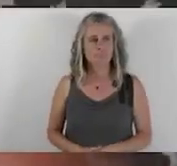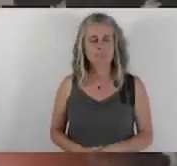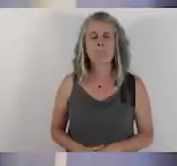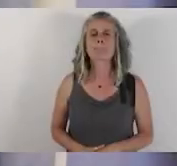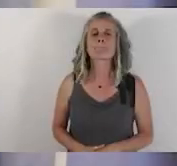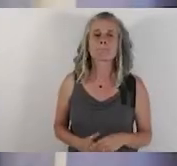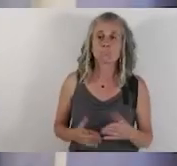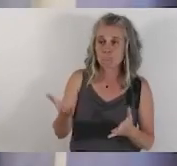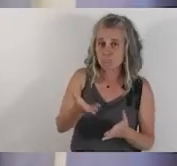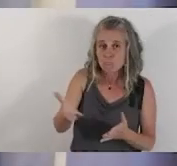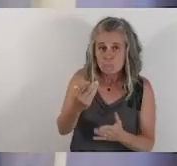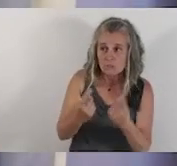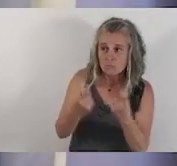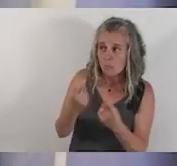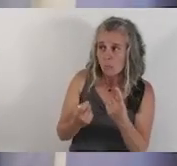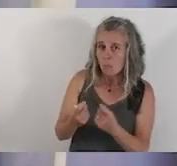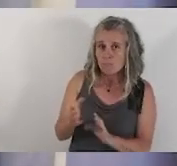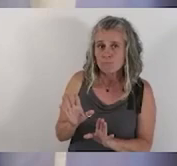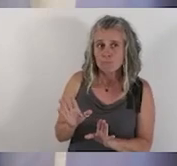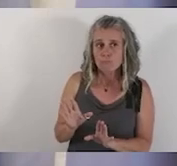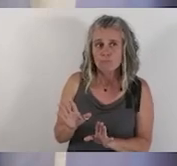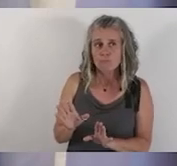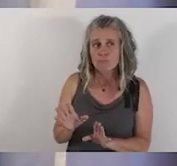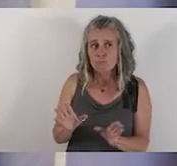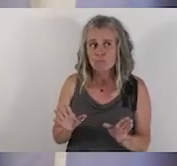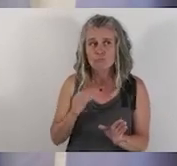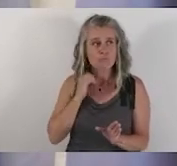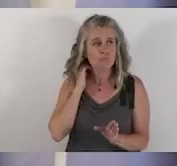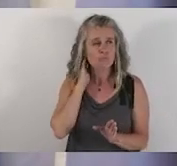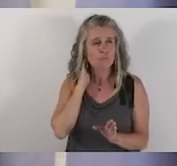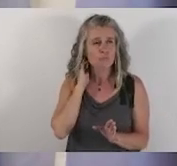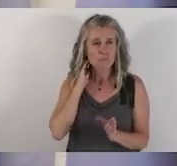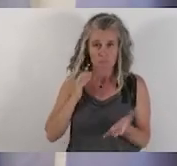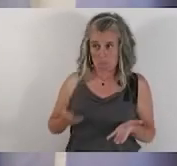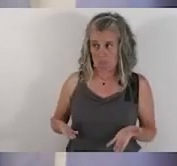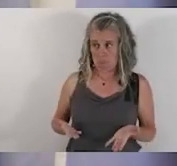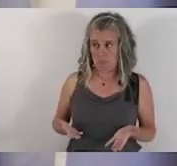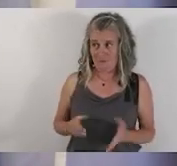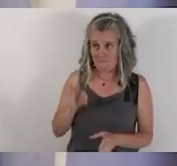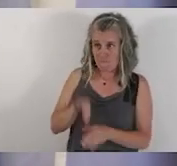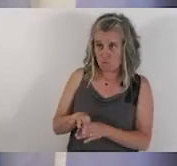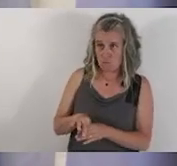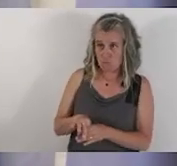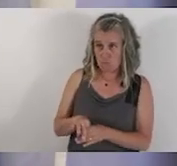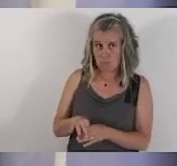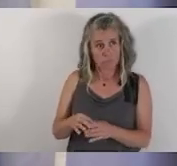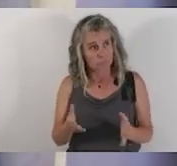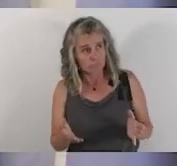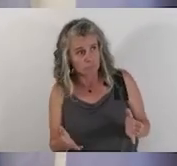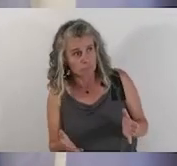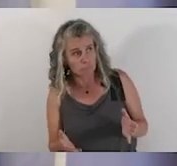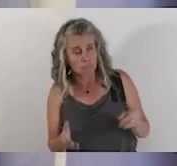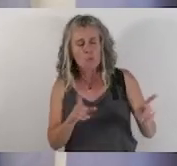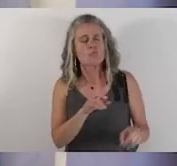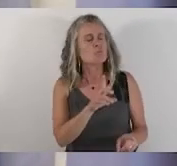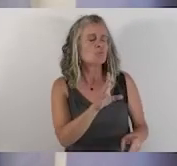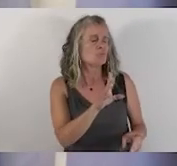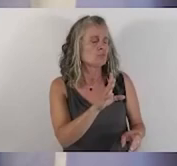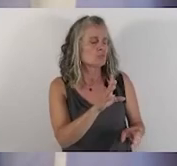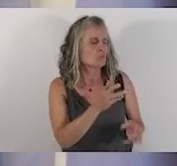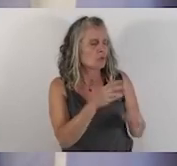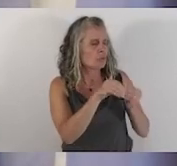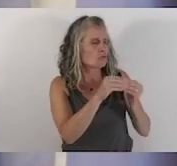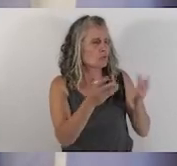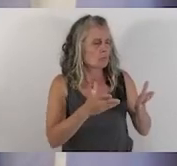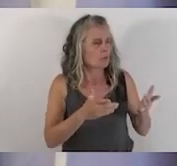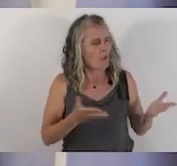Y a-t-il des interventions, des questions ? Je passe vote. Alors, juste pour rajouter la